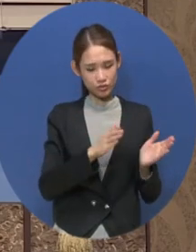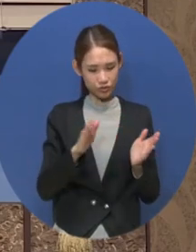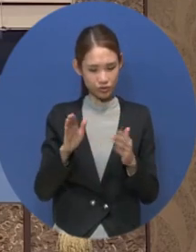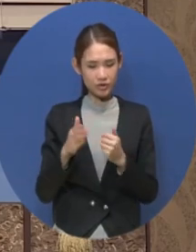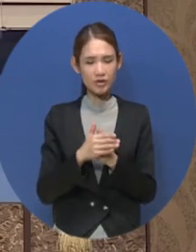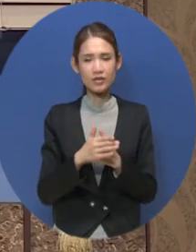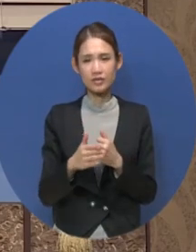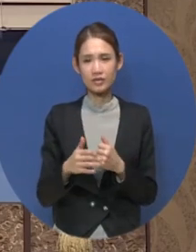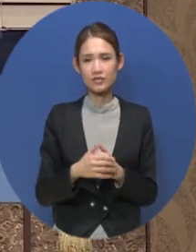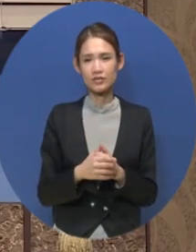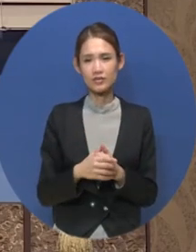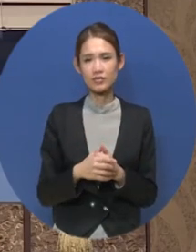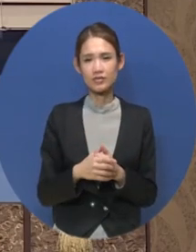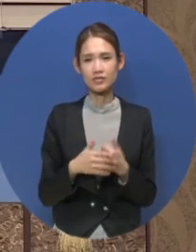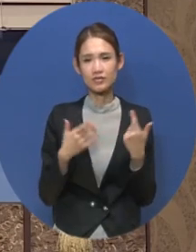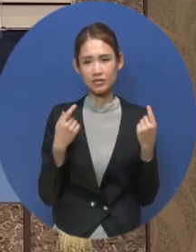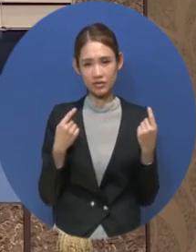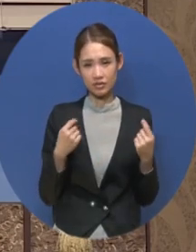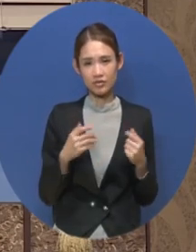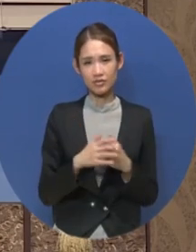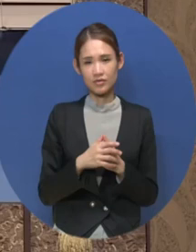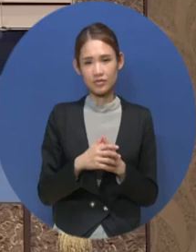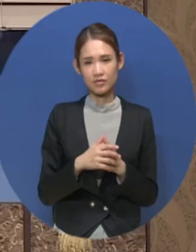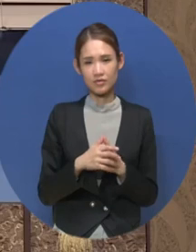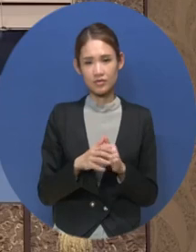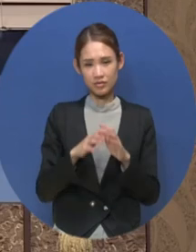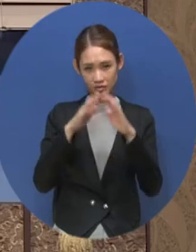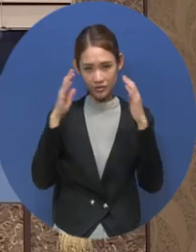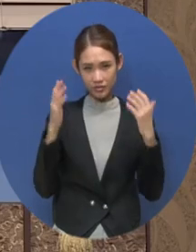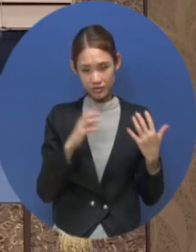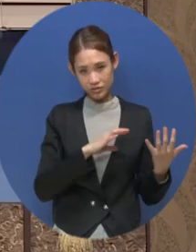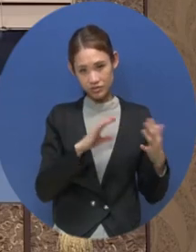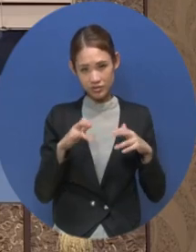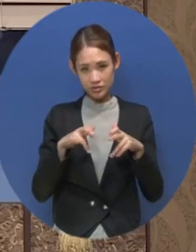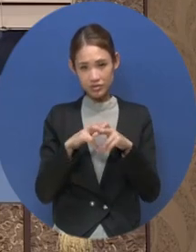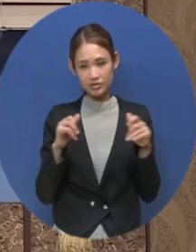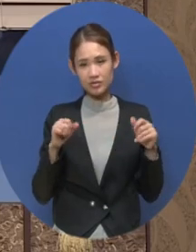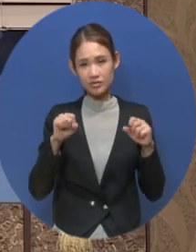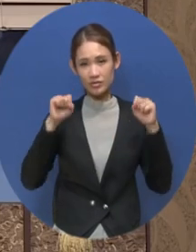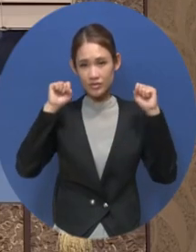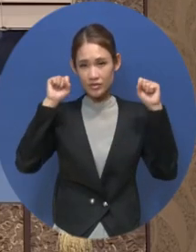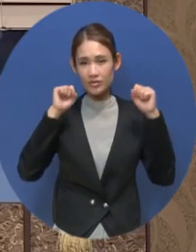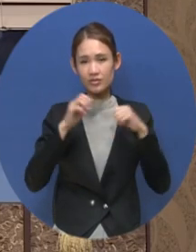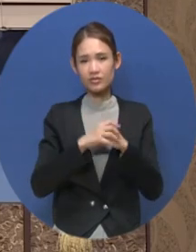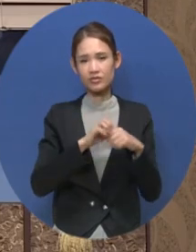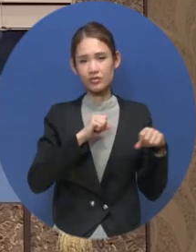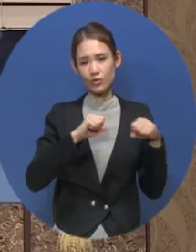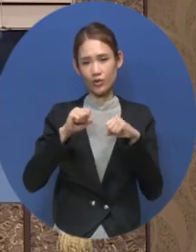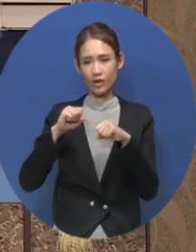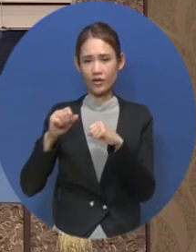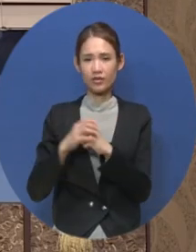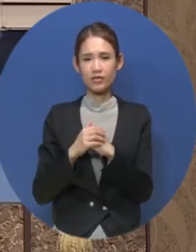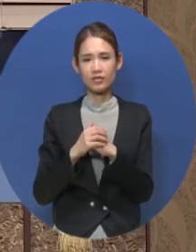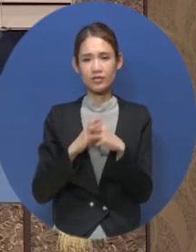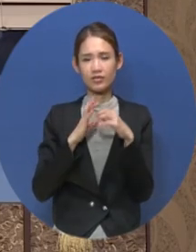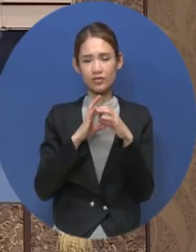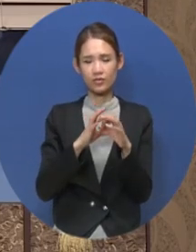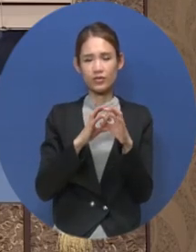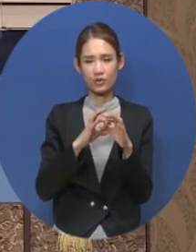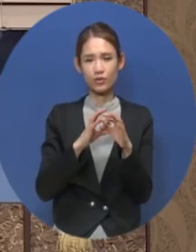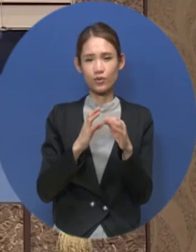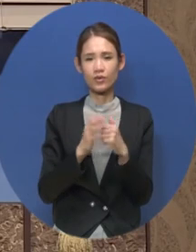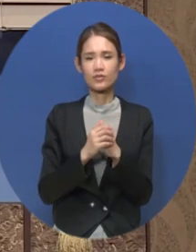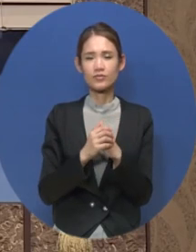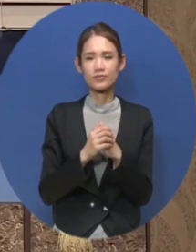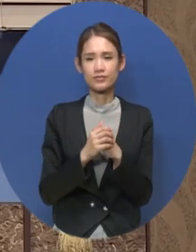저희가 준비를 하고 있기 때문에 네. 이런 부분들을 전 세계 이제 이게 패럴림픽 곧 무브먼트거든요. 그래서 네. 전 세계